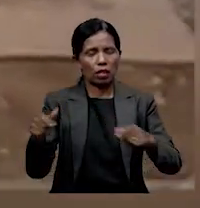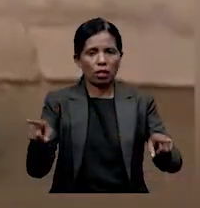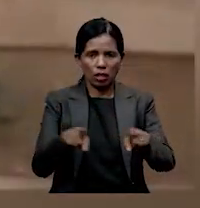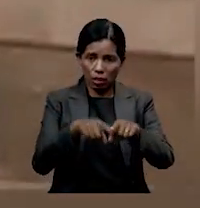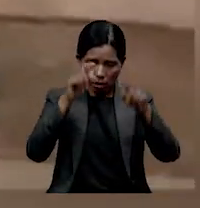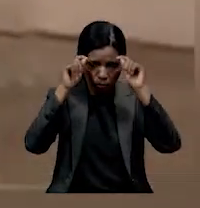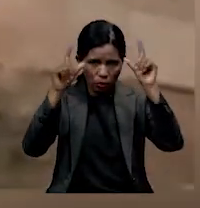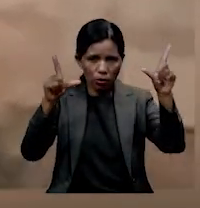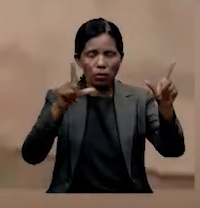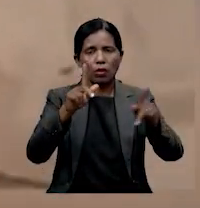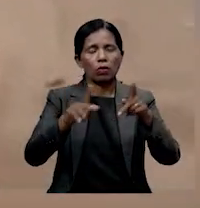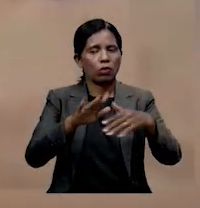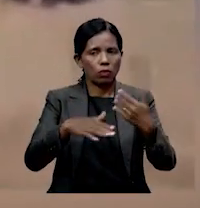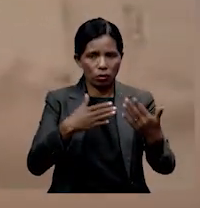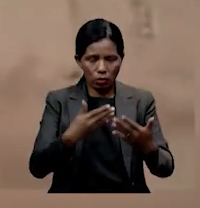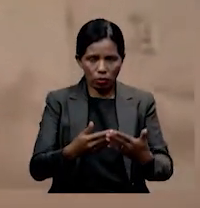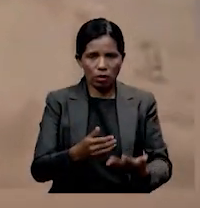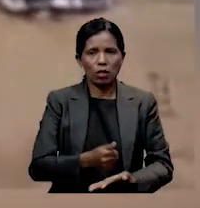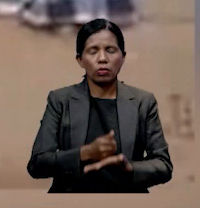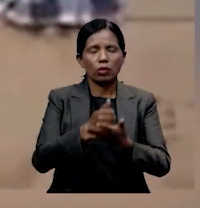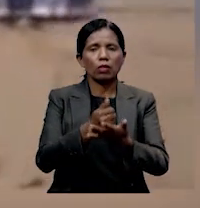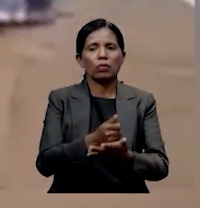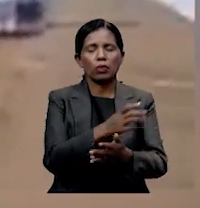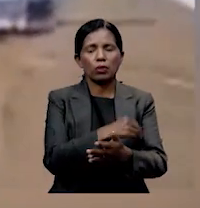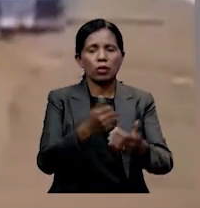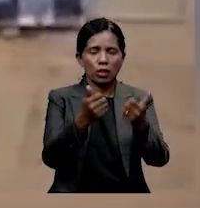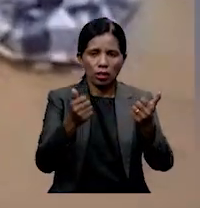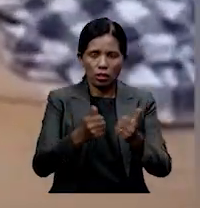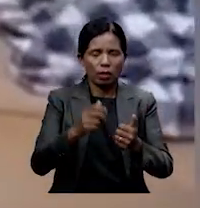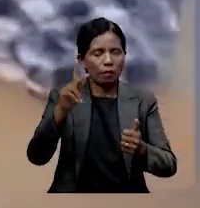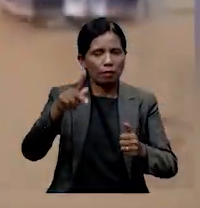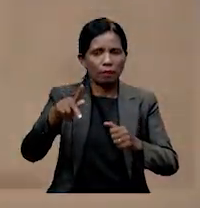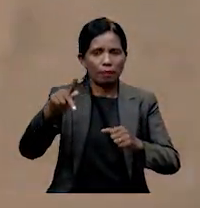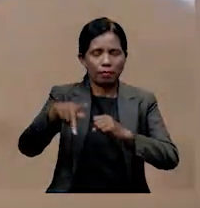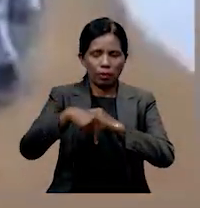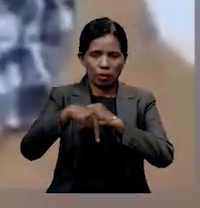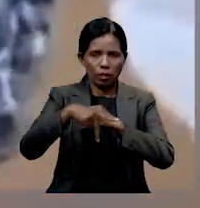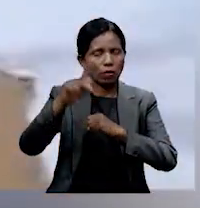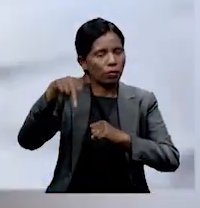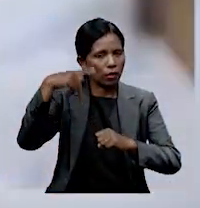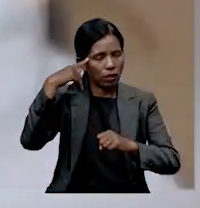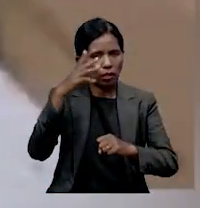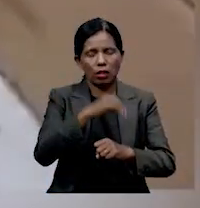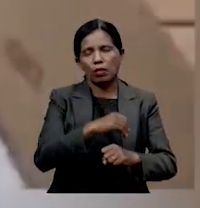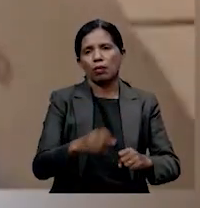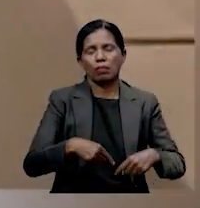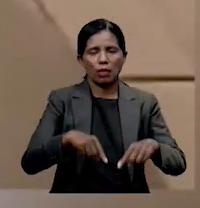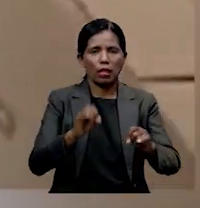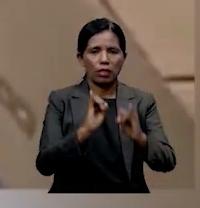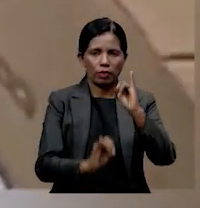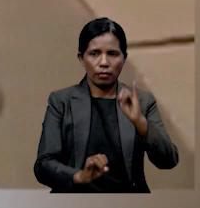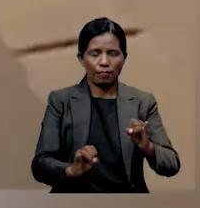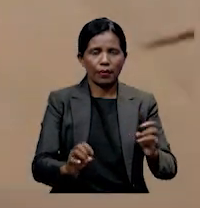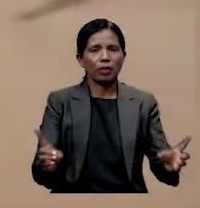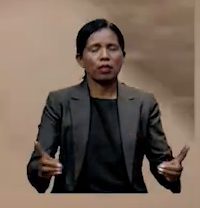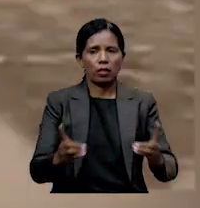sirane, balung fasilita husi agensia, partidu politiku no balung ba individu. Maybe realidade nebe siraha